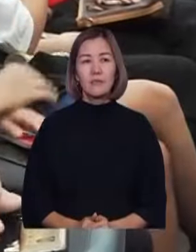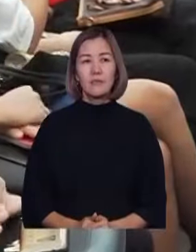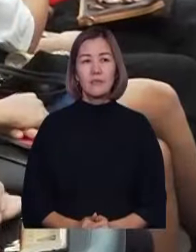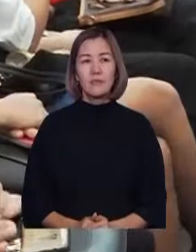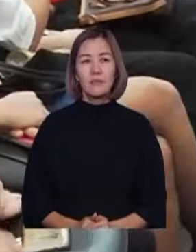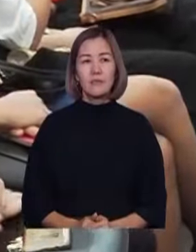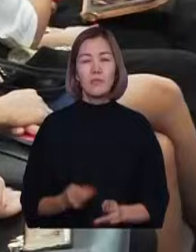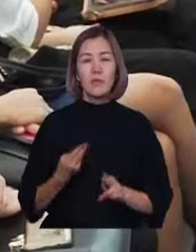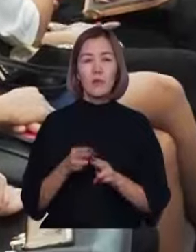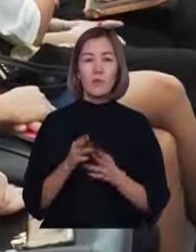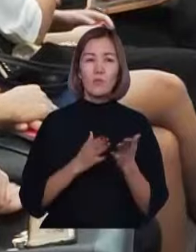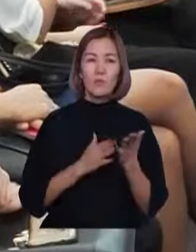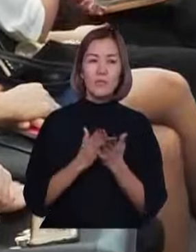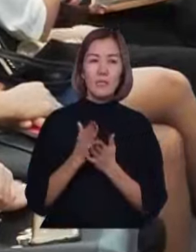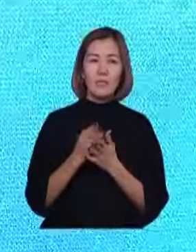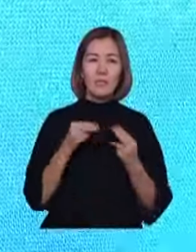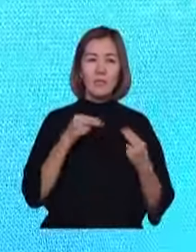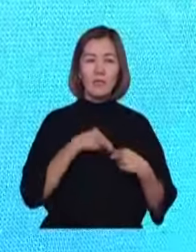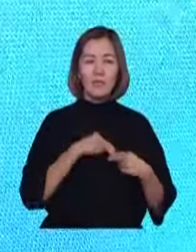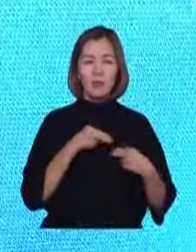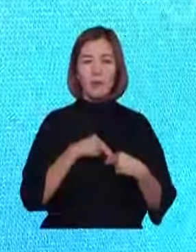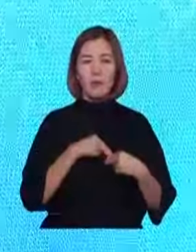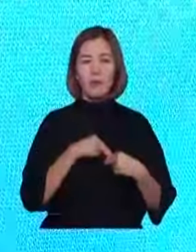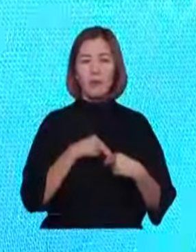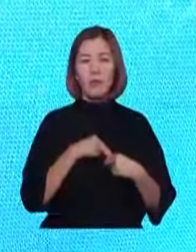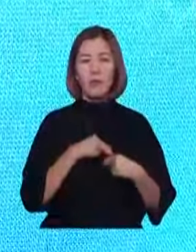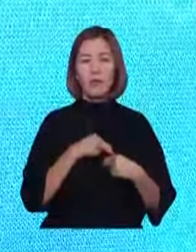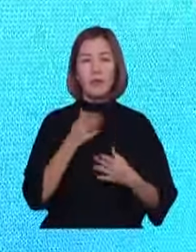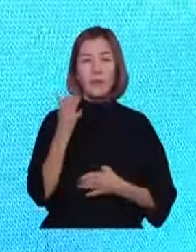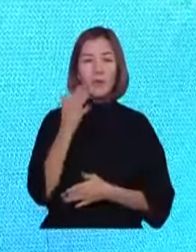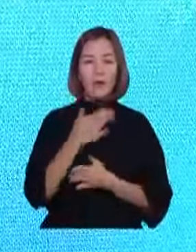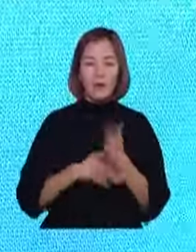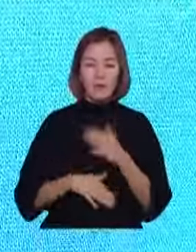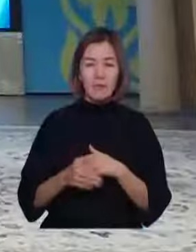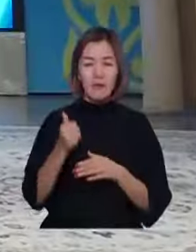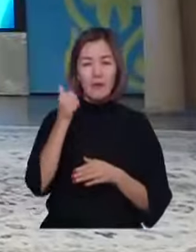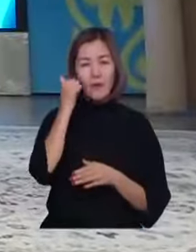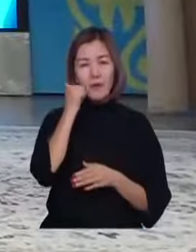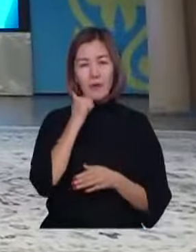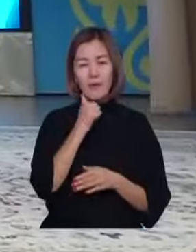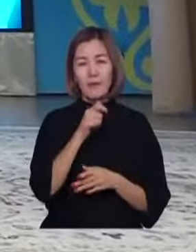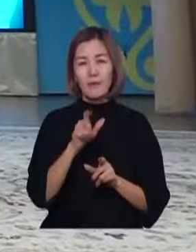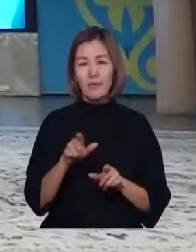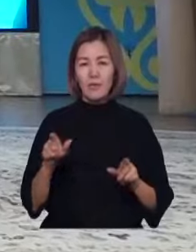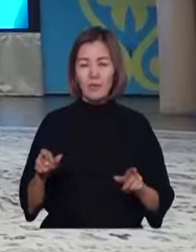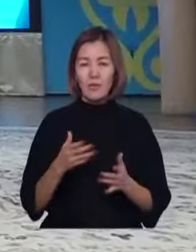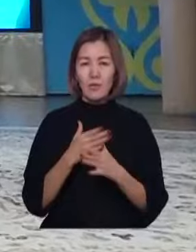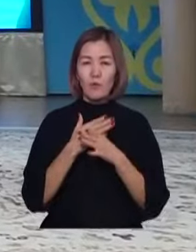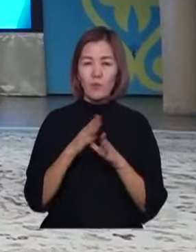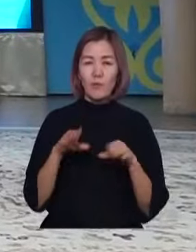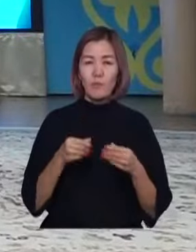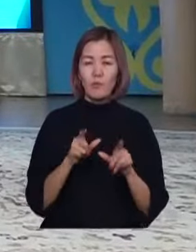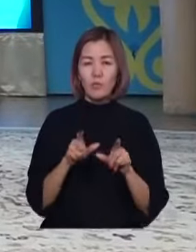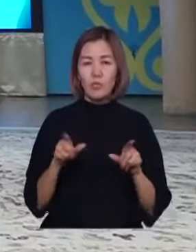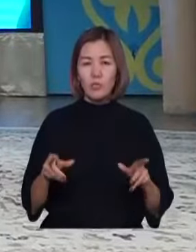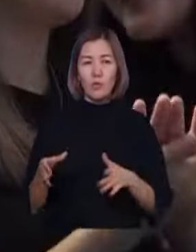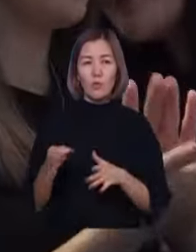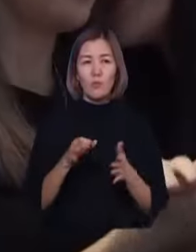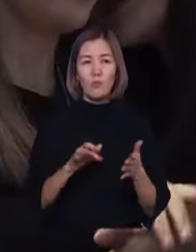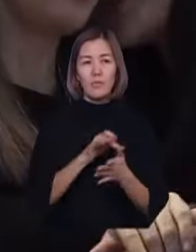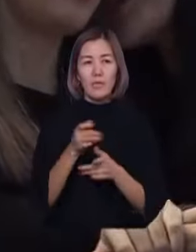Осы салада табанды еңбек етіп, жалғыз басты қарттарға, мүгедектігі бар балалардың және басқа да азаматтарға көмек беріп жүрген жандарға облыс